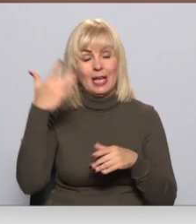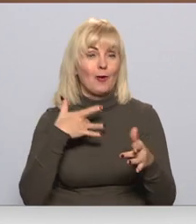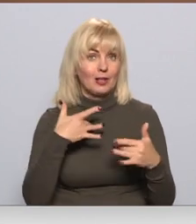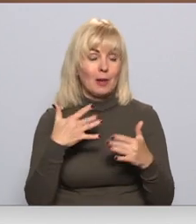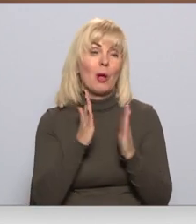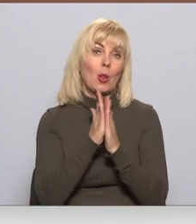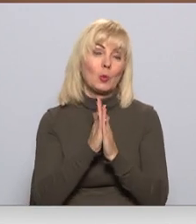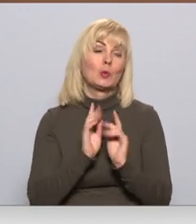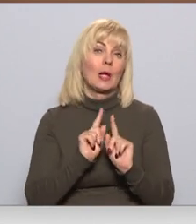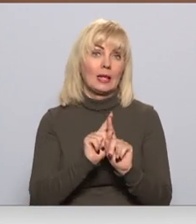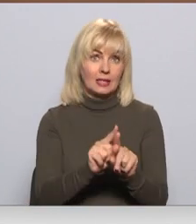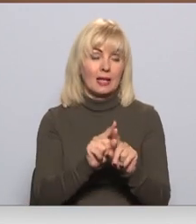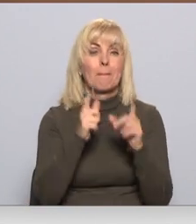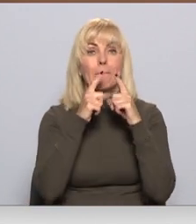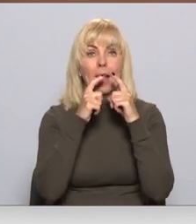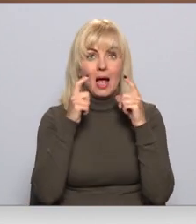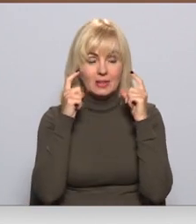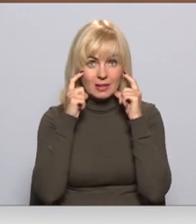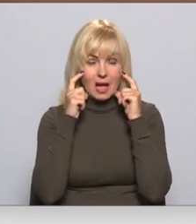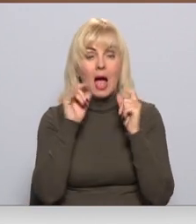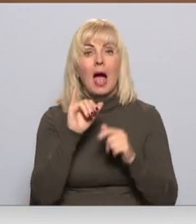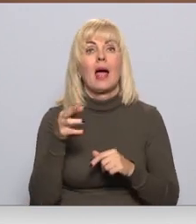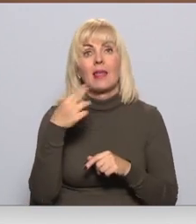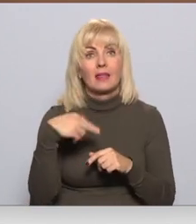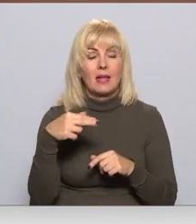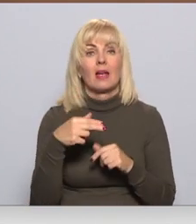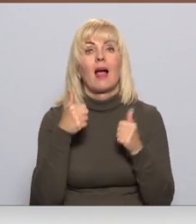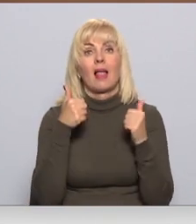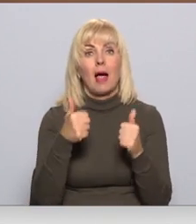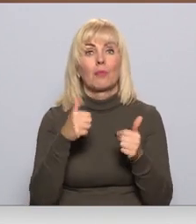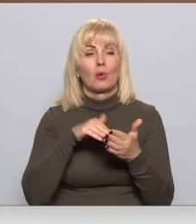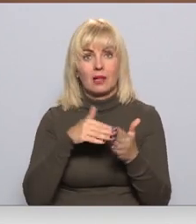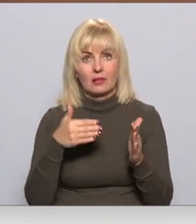Lūdzu, ņemiet līdzi maskas, ID un labu garstāvokli.